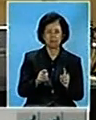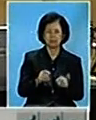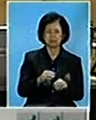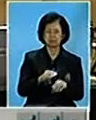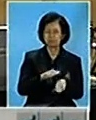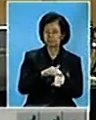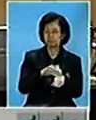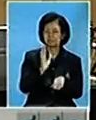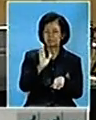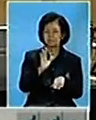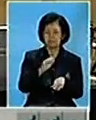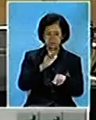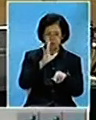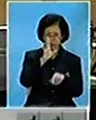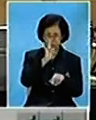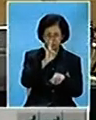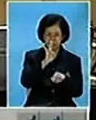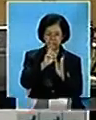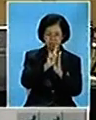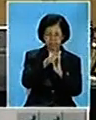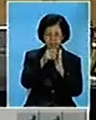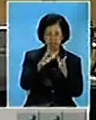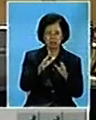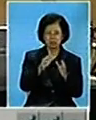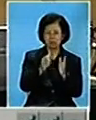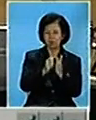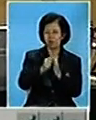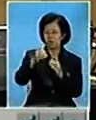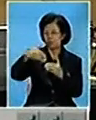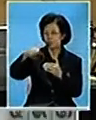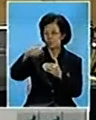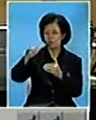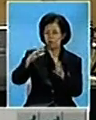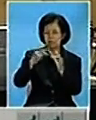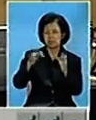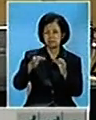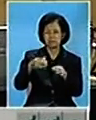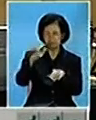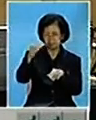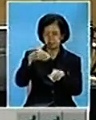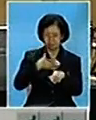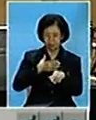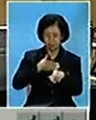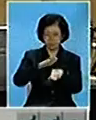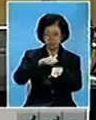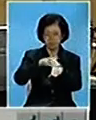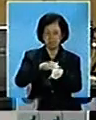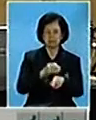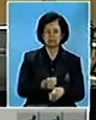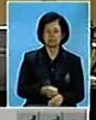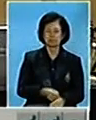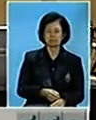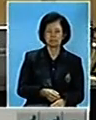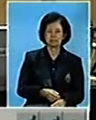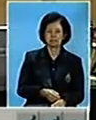หลังจาก7นาทีแล้วเนี่ยถ้าท่านอภิปรายออกนอกประเด็นนะครับผมก็จะทักท้วงต่อไปเชิญท่านประสิทธิ์ชัยศรีสะ